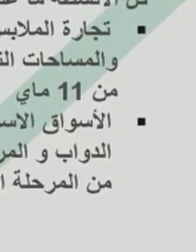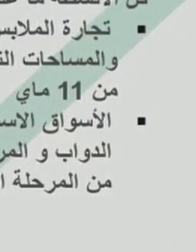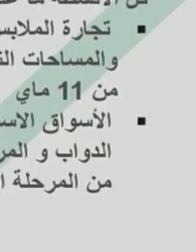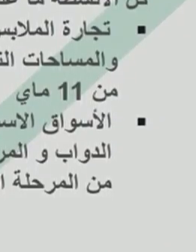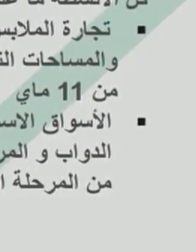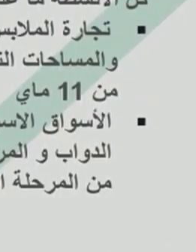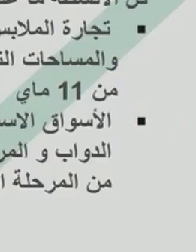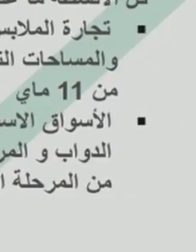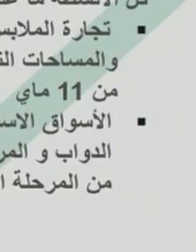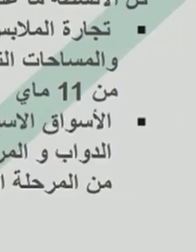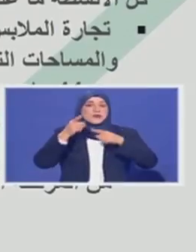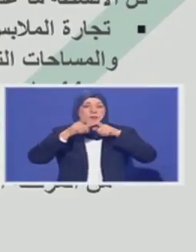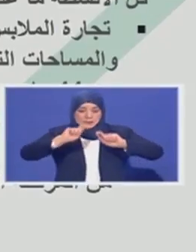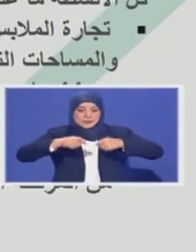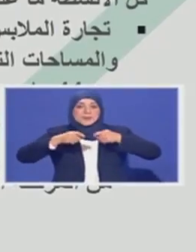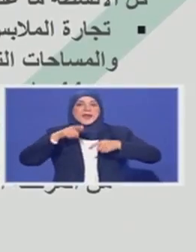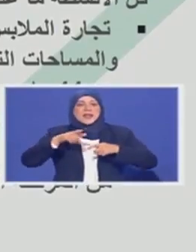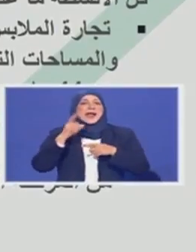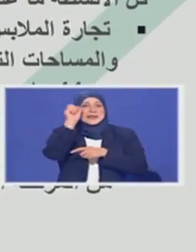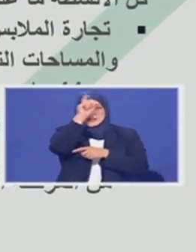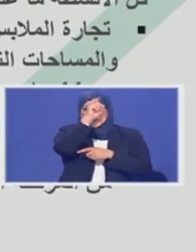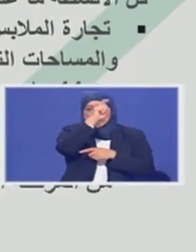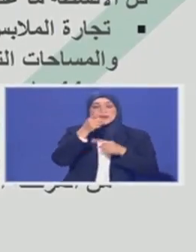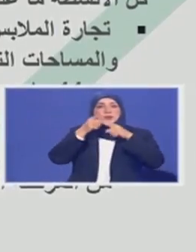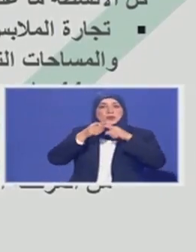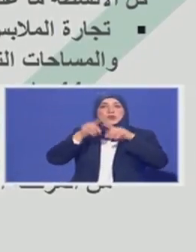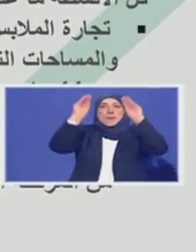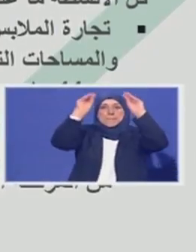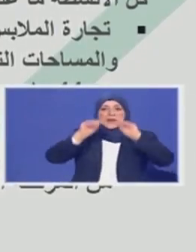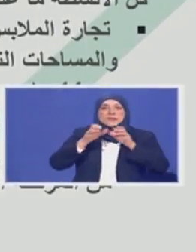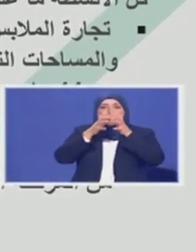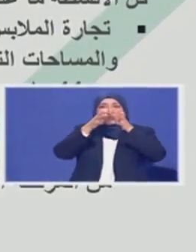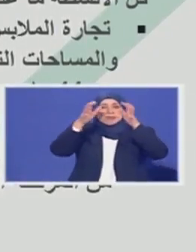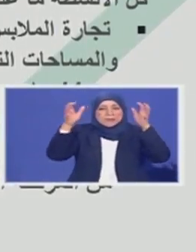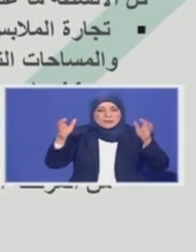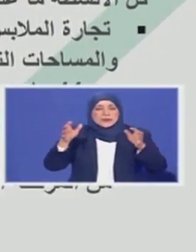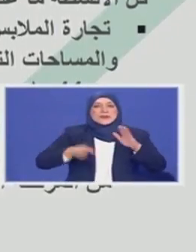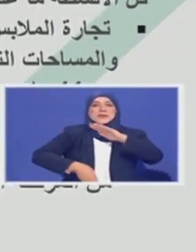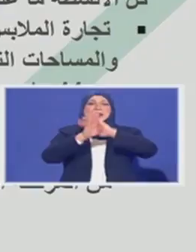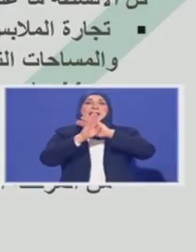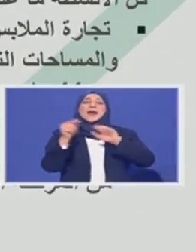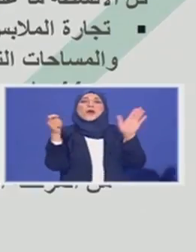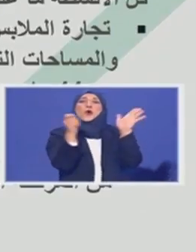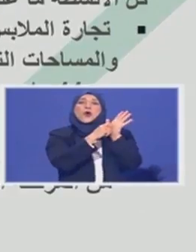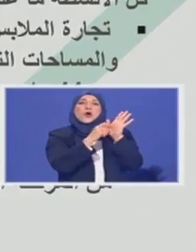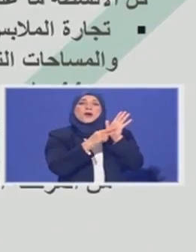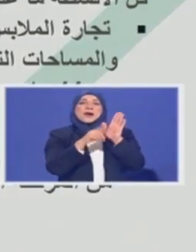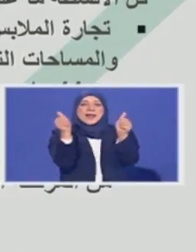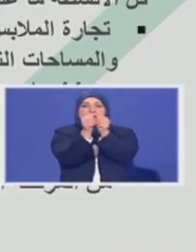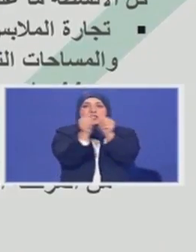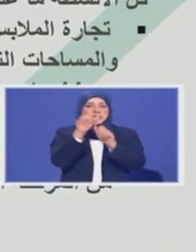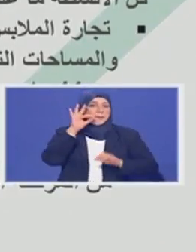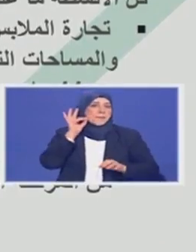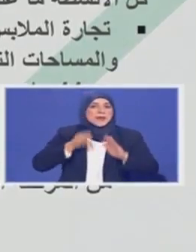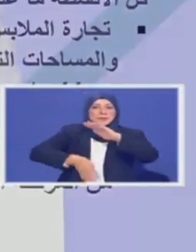تجارة الملابس والأحذية والمساحات التجارية الكبرى ستنطلق في 11 ماي. دونك